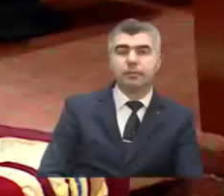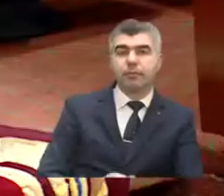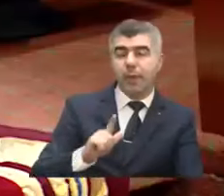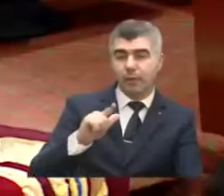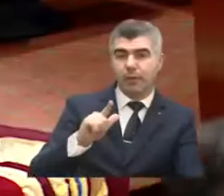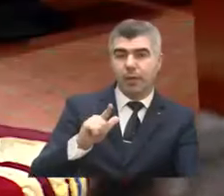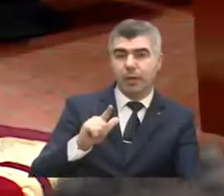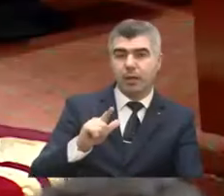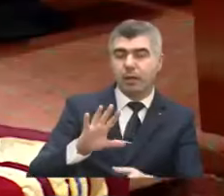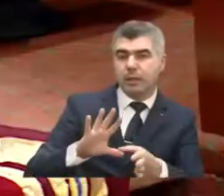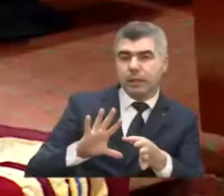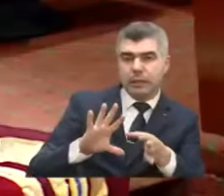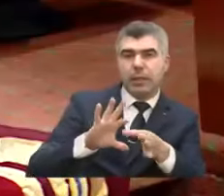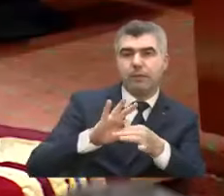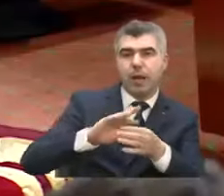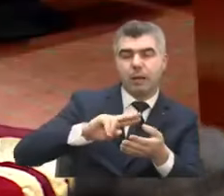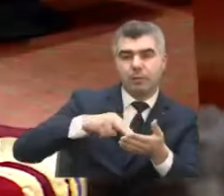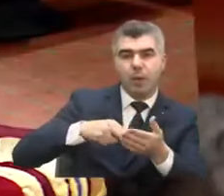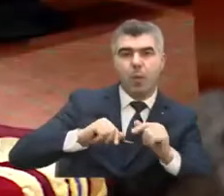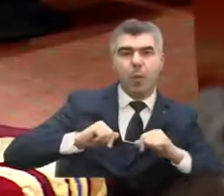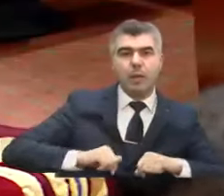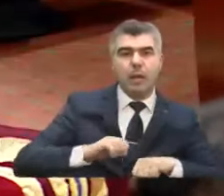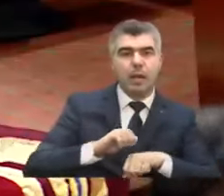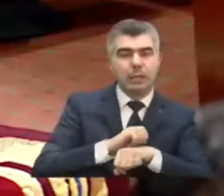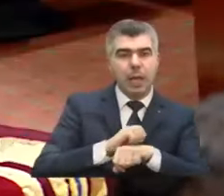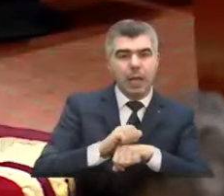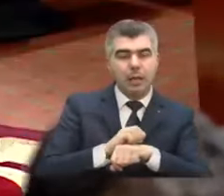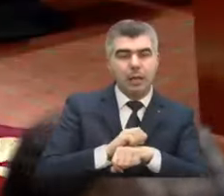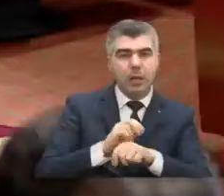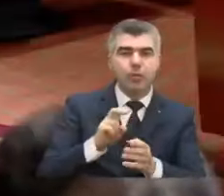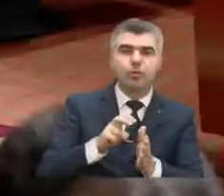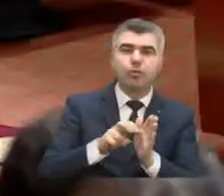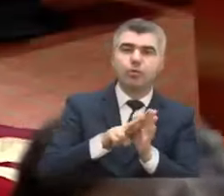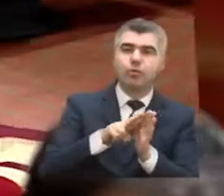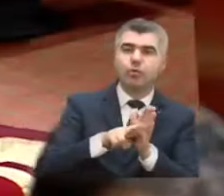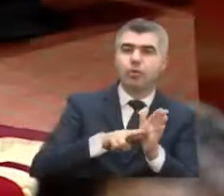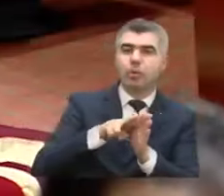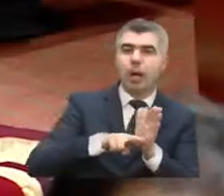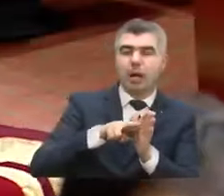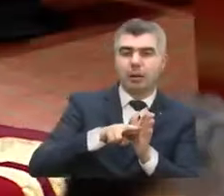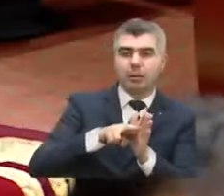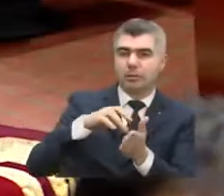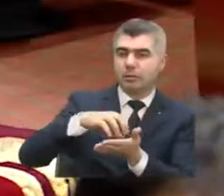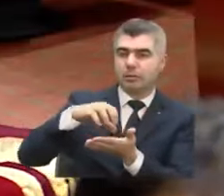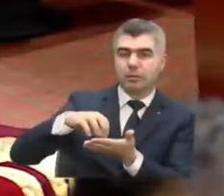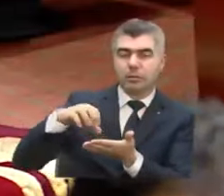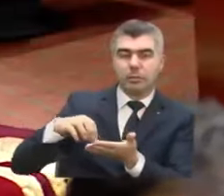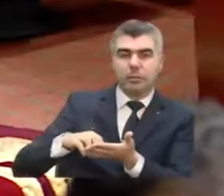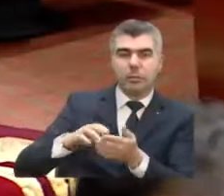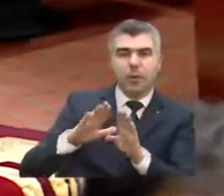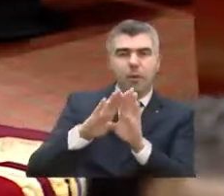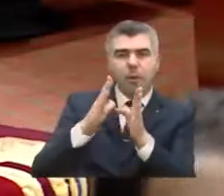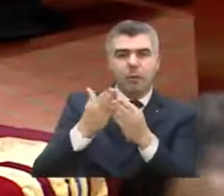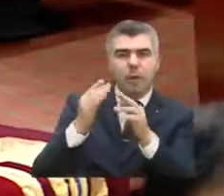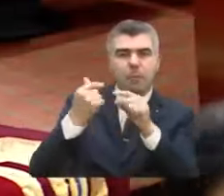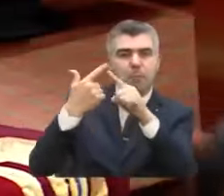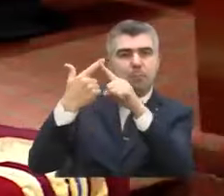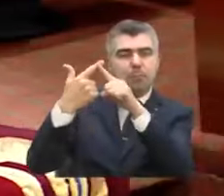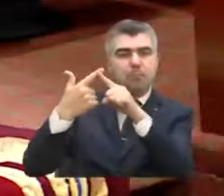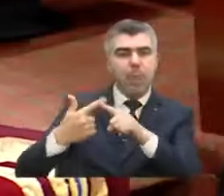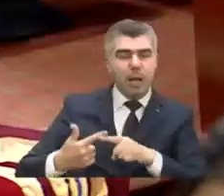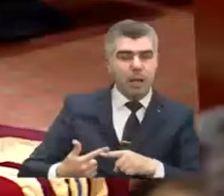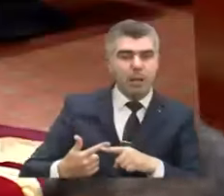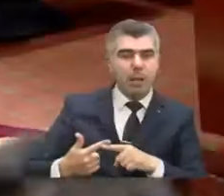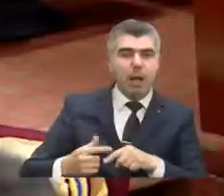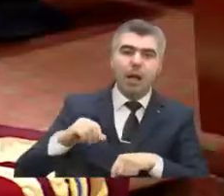باتفاقيات مع وزارة الداخلية والجهات اللي كيهمها الأمر، اللي كيدير واحد التركيبة مالية، وكذلك كتجي وزارة